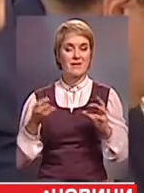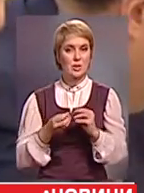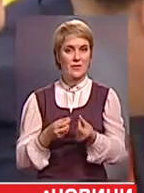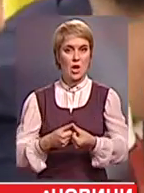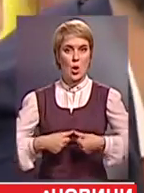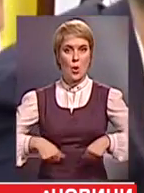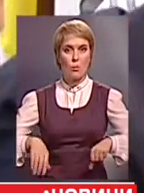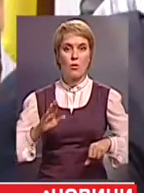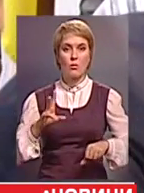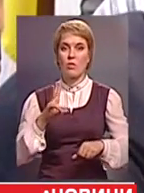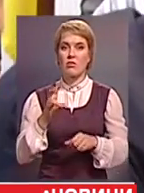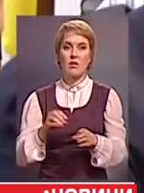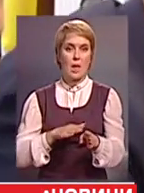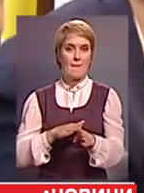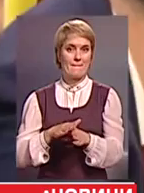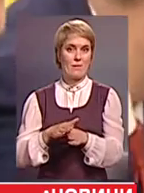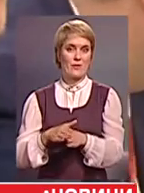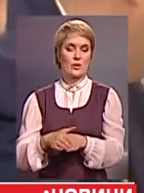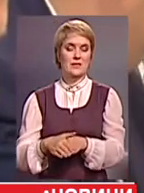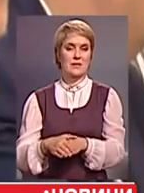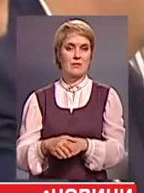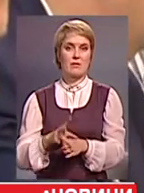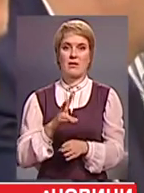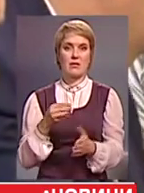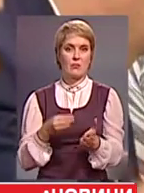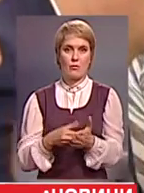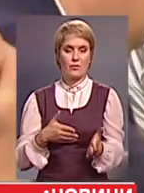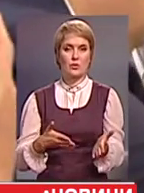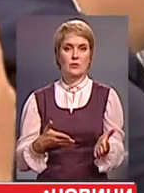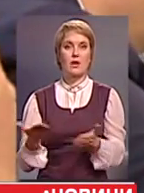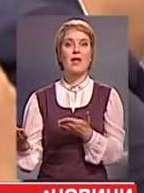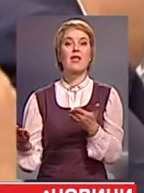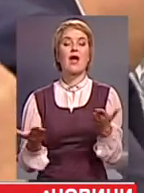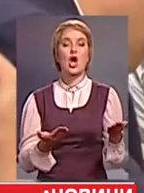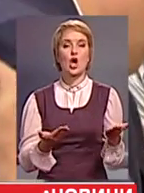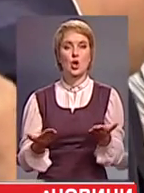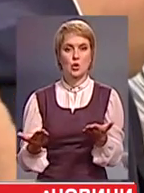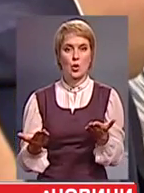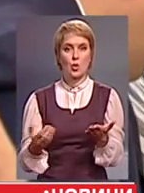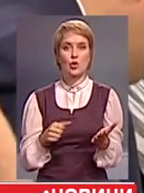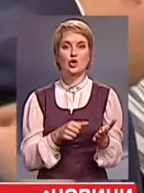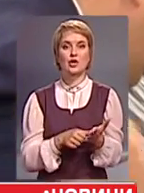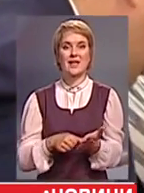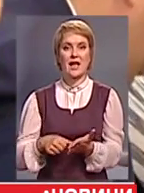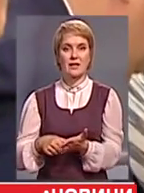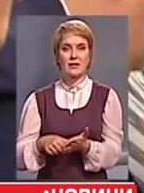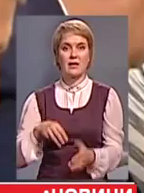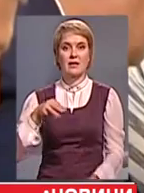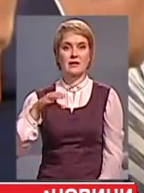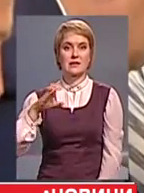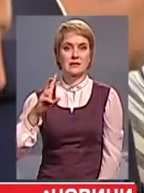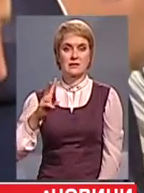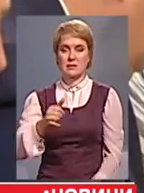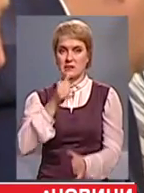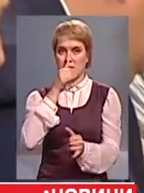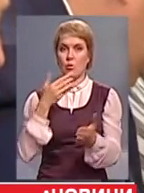комісії будуть неповноцінними і неповними, якщо члени ТСК не